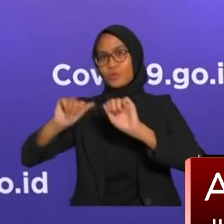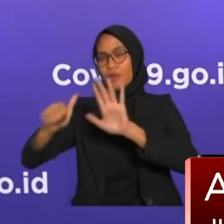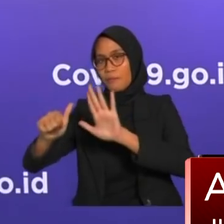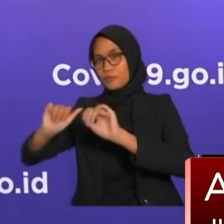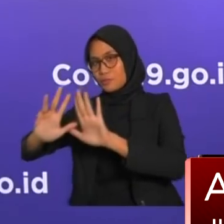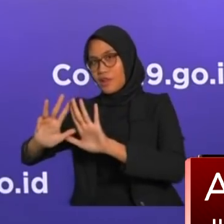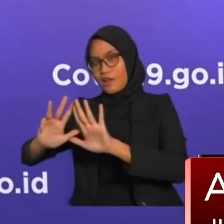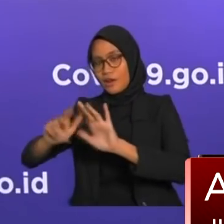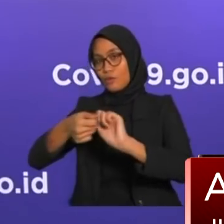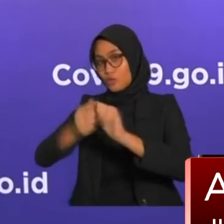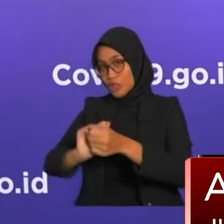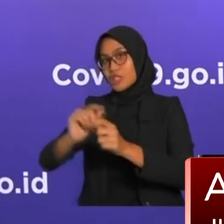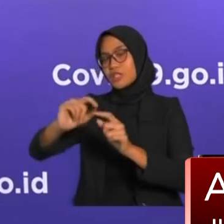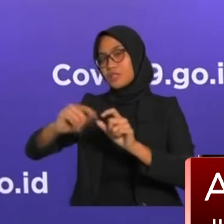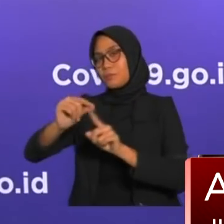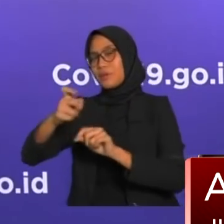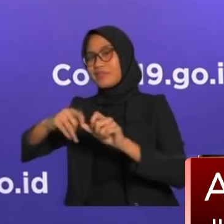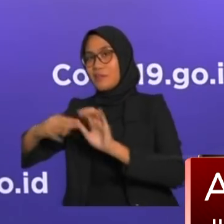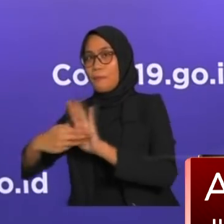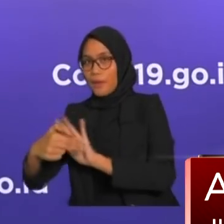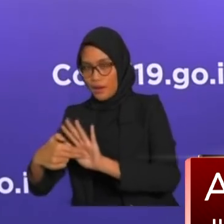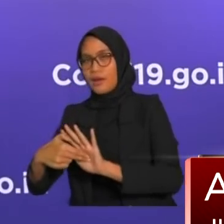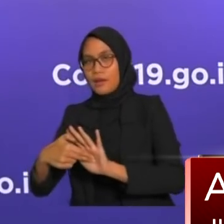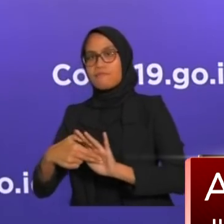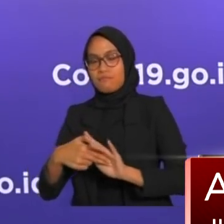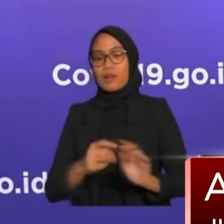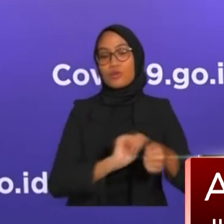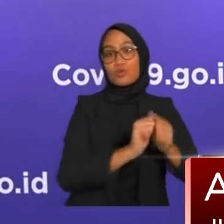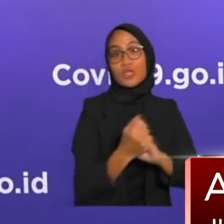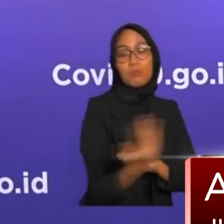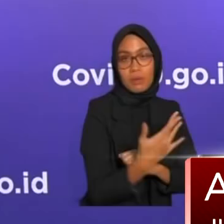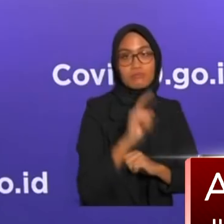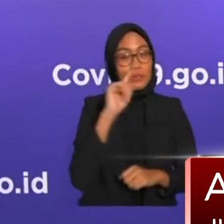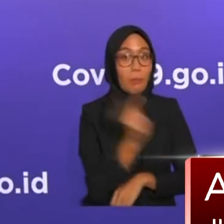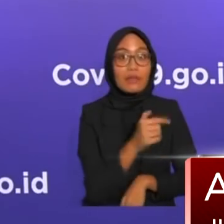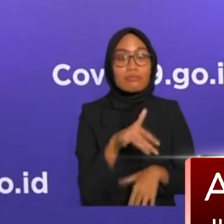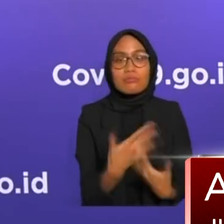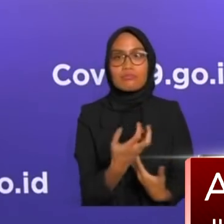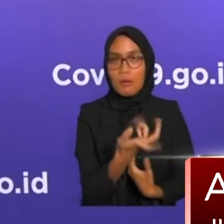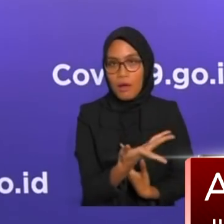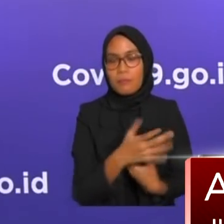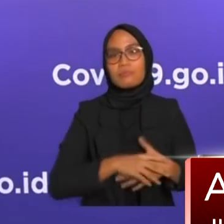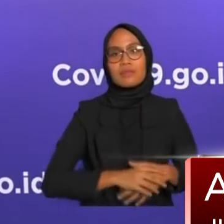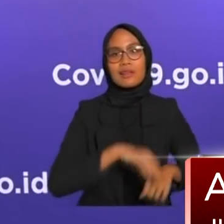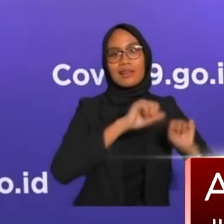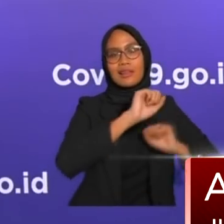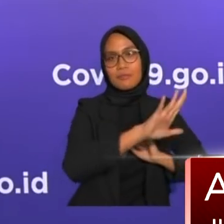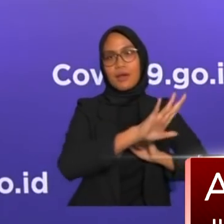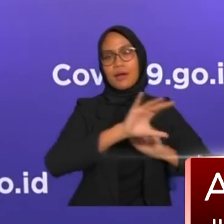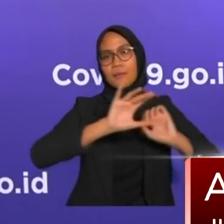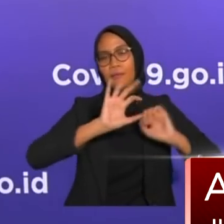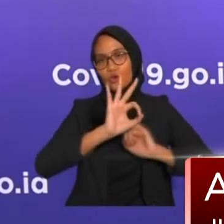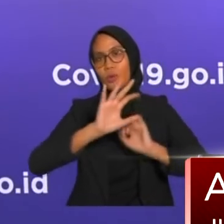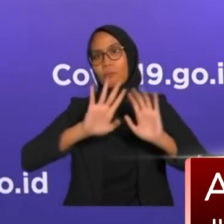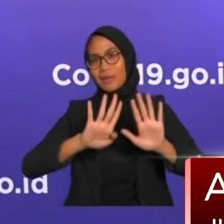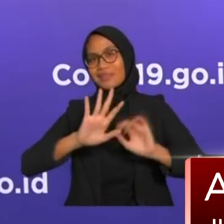7769 spesimen dengan menggunakan tes cepat molekul rtcm sebanyak 504